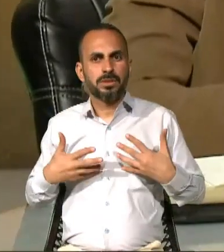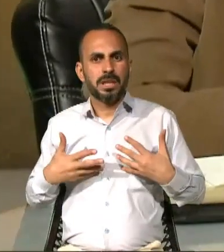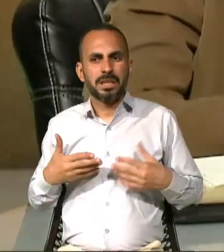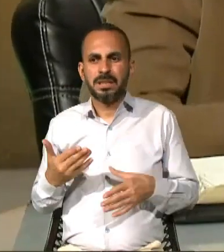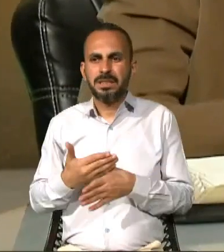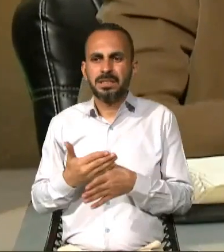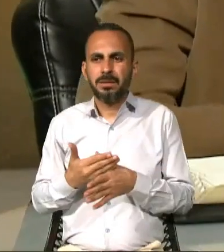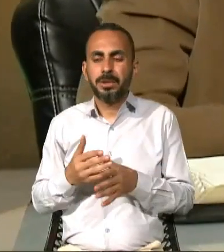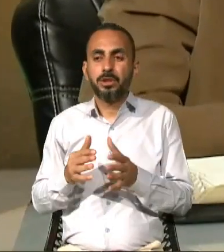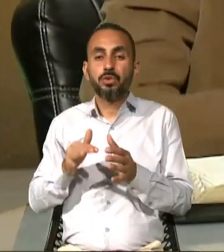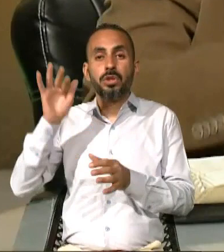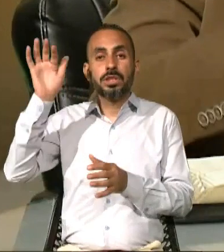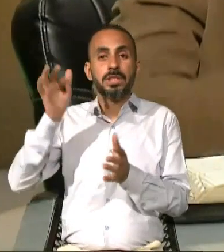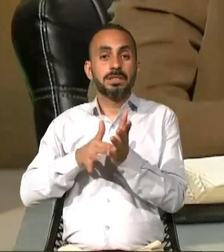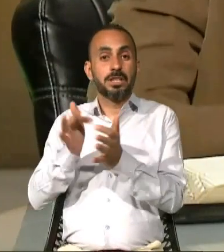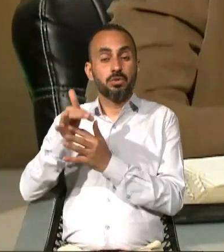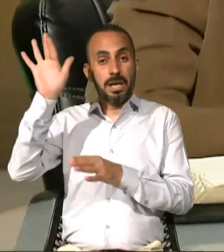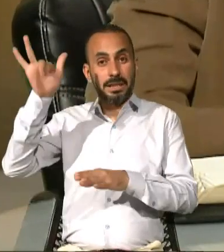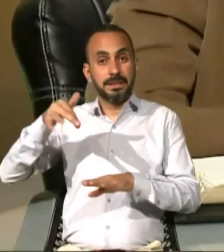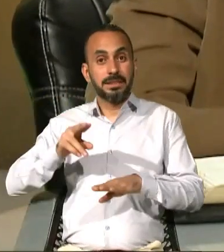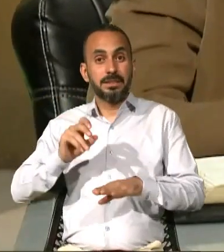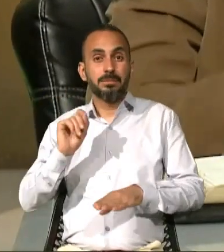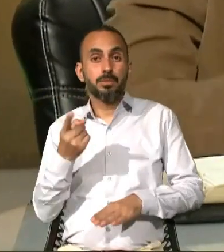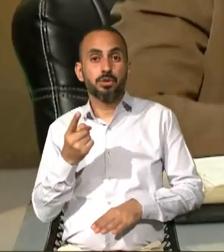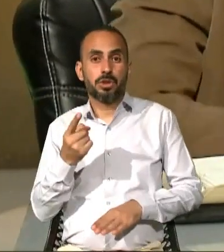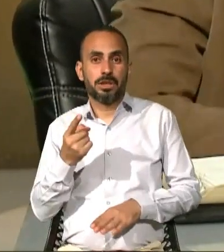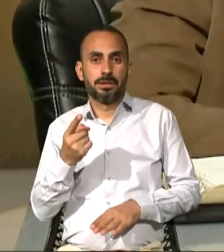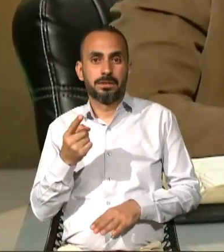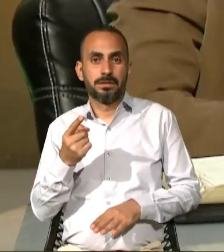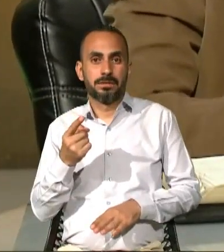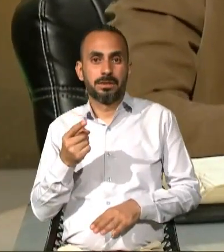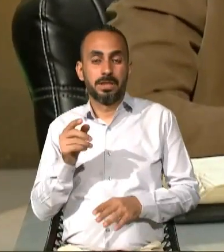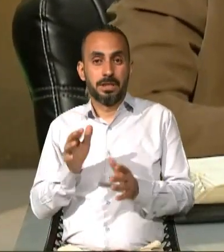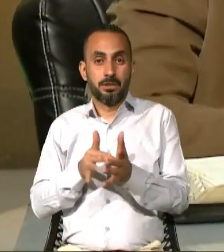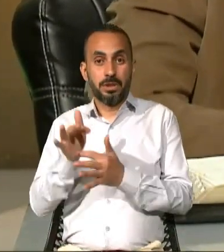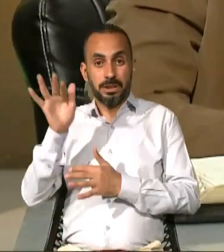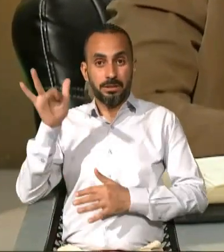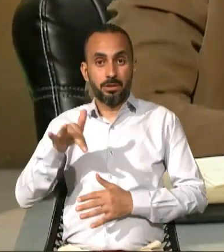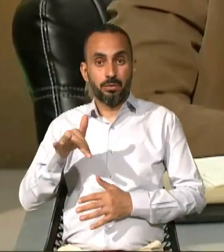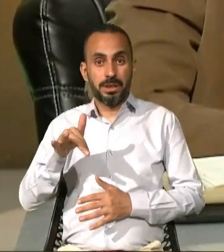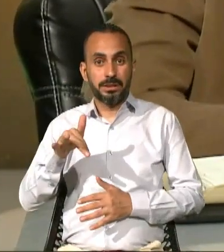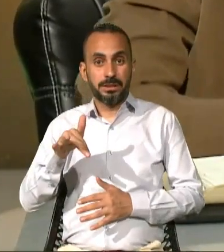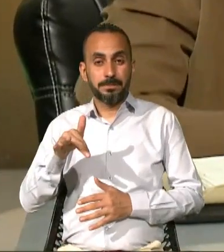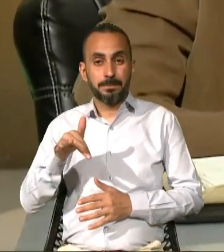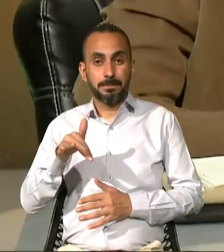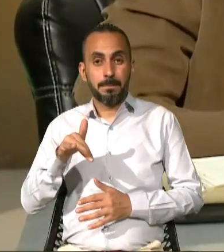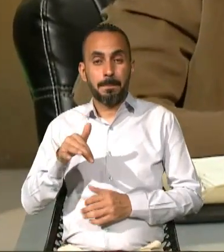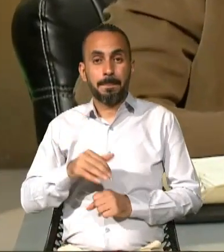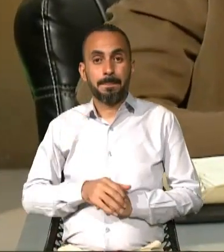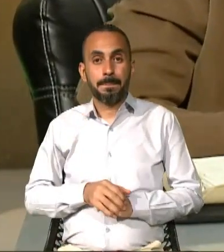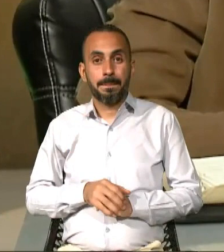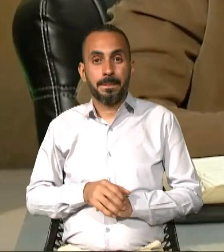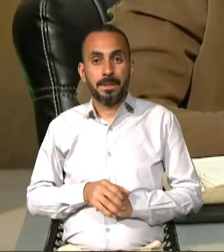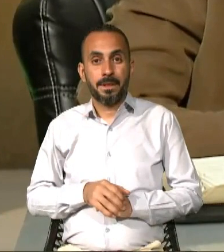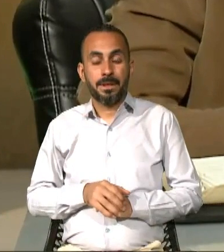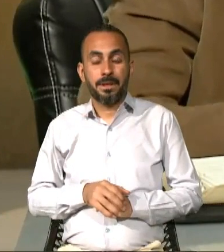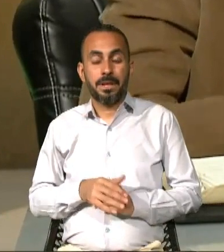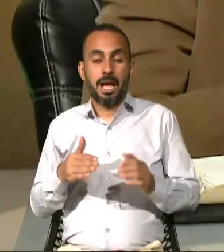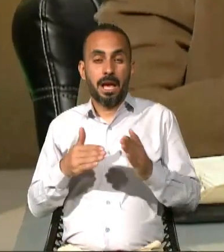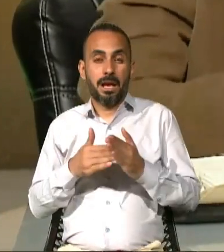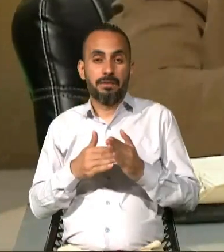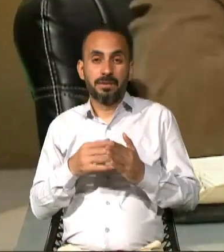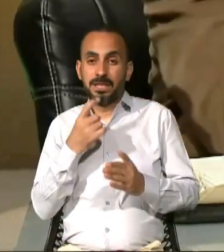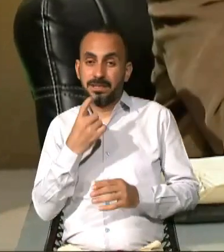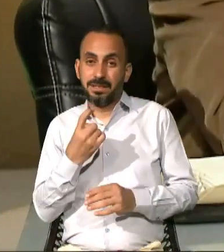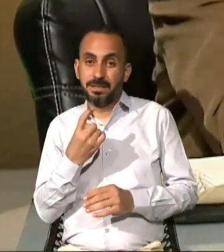الاحداث بتقودنا الى مجيء الرب. لو جه النهارده 1000% امين، لو جه بعد اسبوع 1000% امين، لو جه بعد 1000 سنه